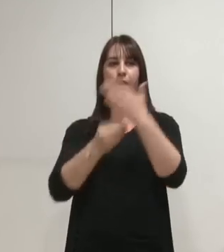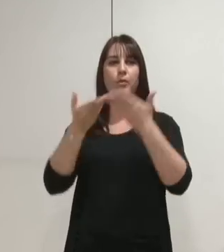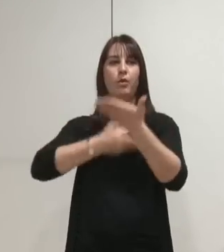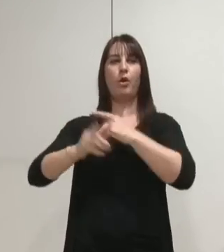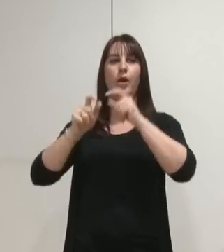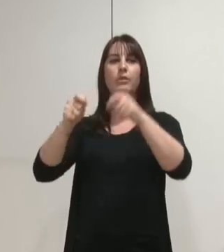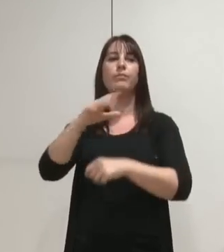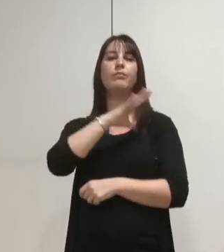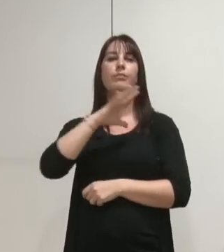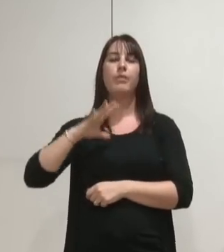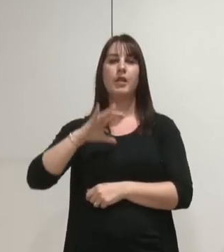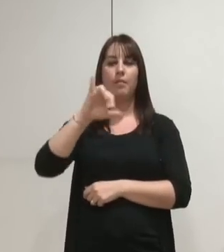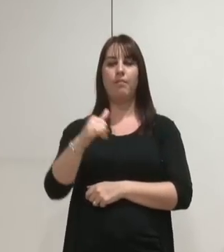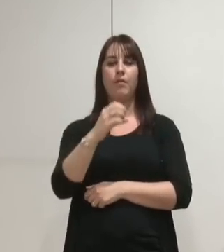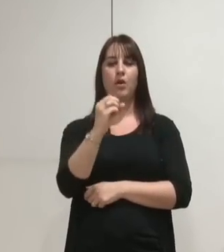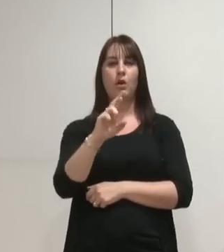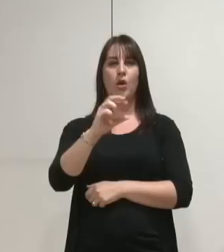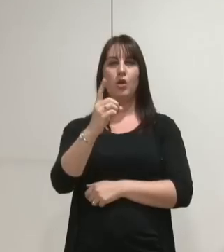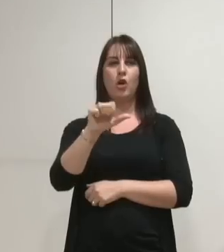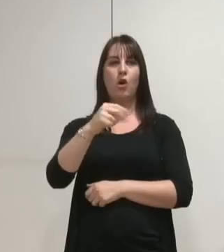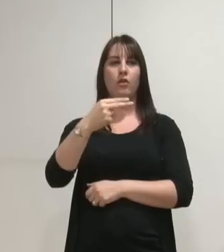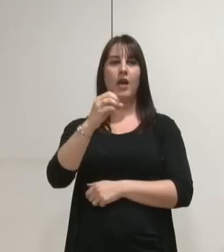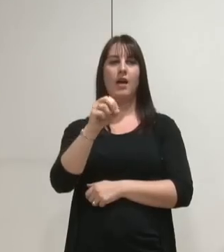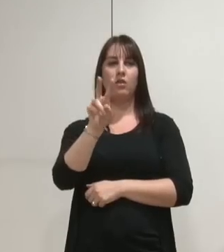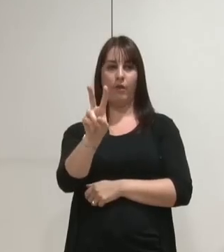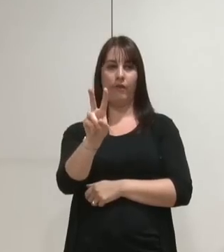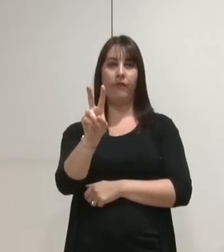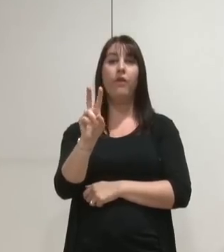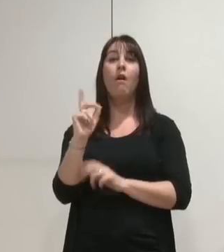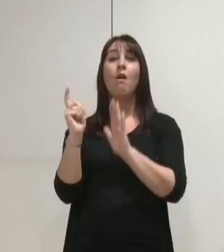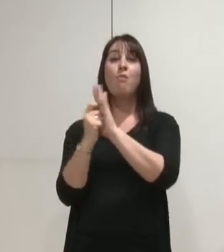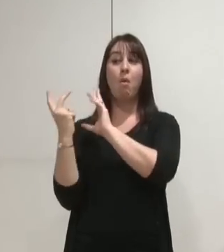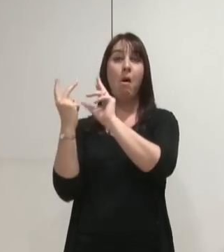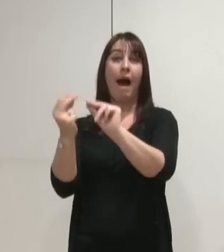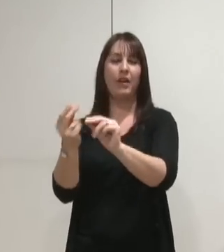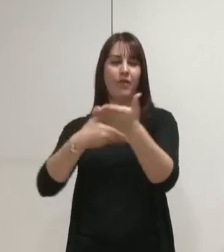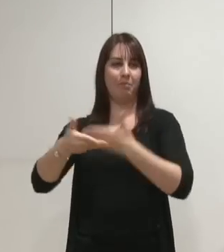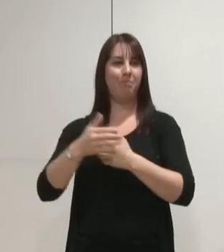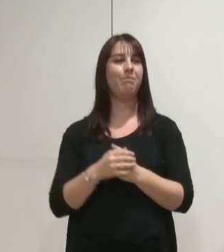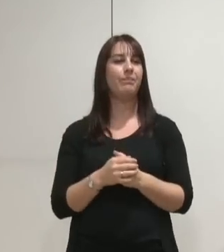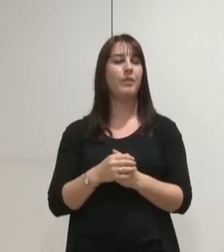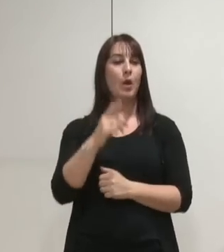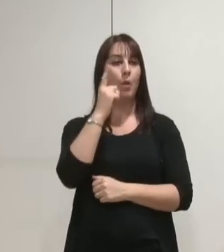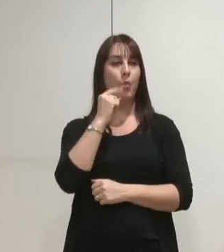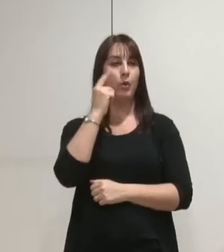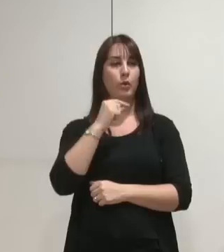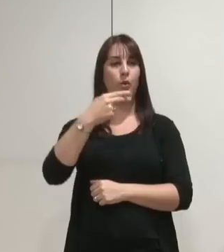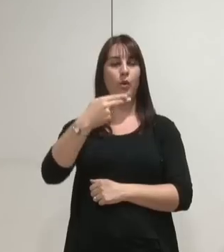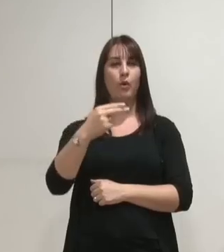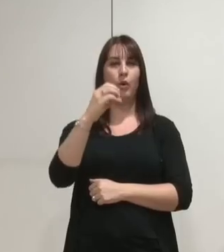Viard Antoine bac Olivier Bertrand qui va sans doute arriver